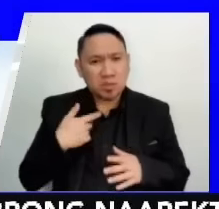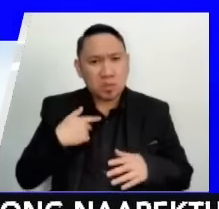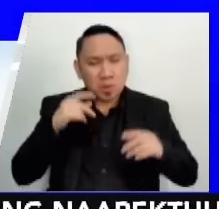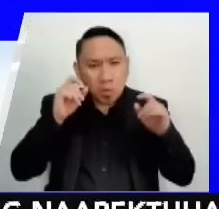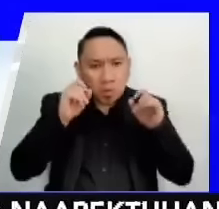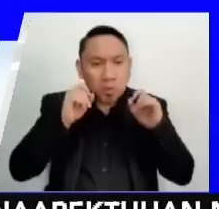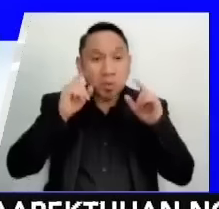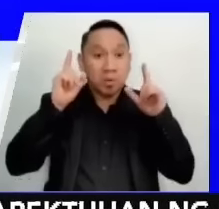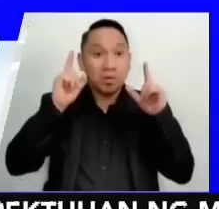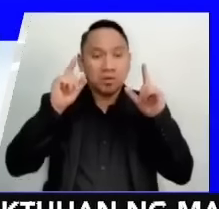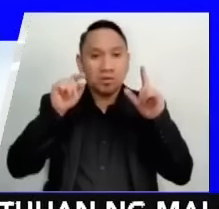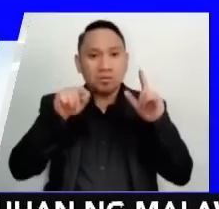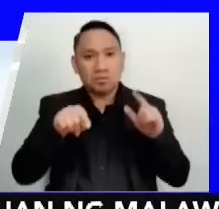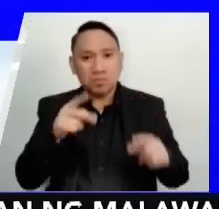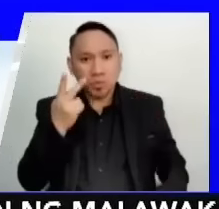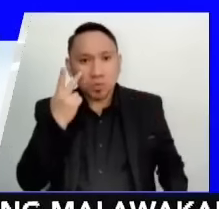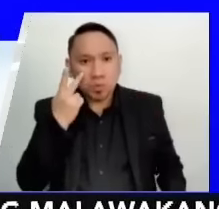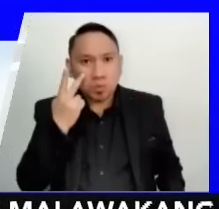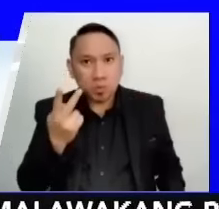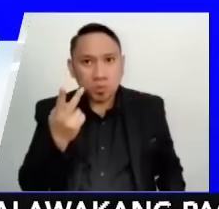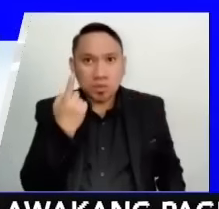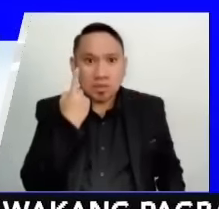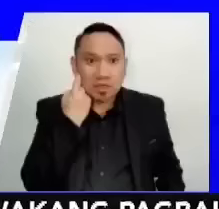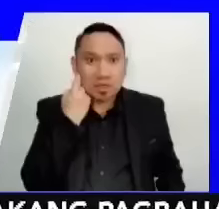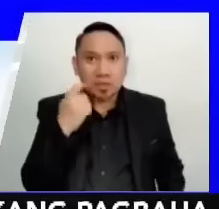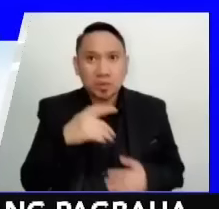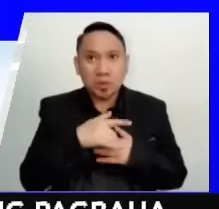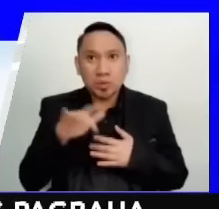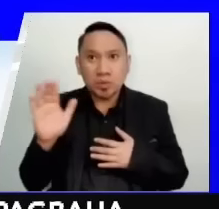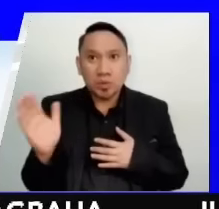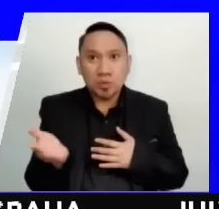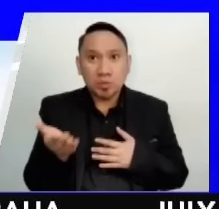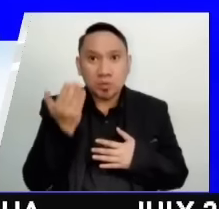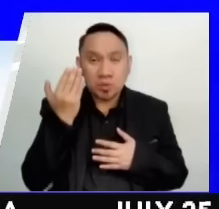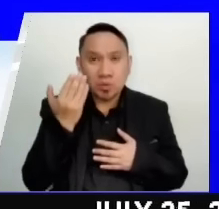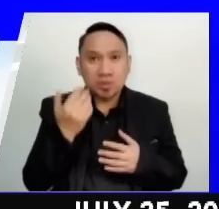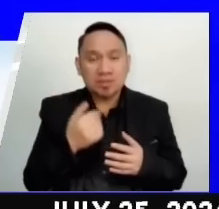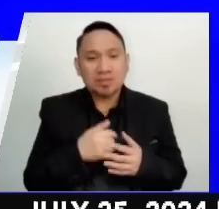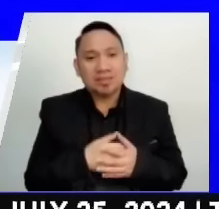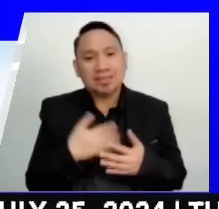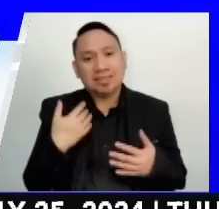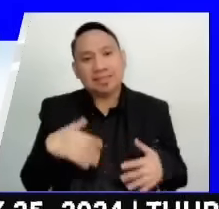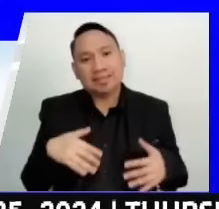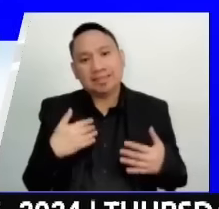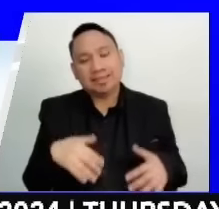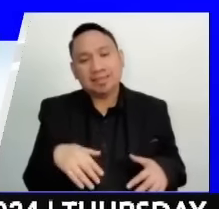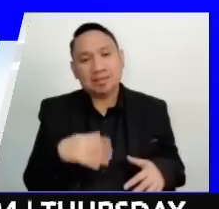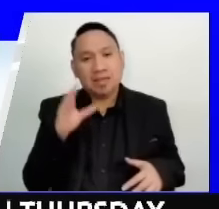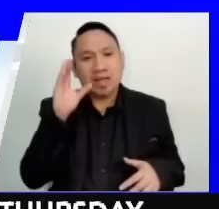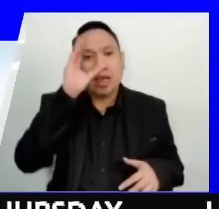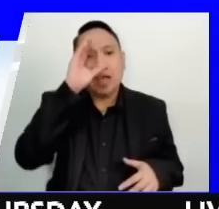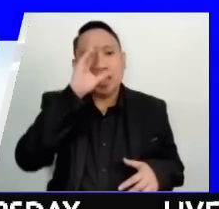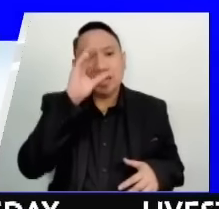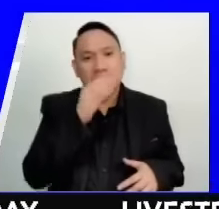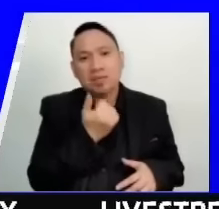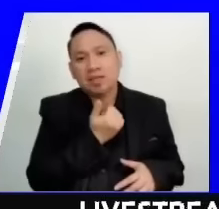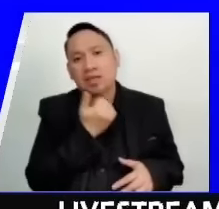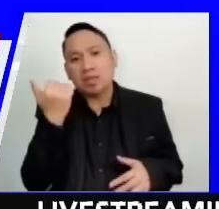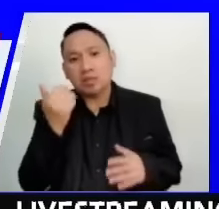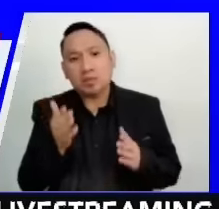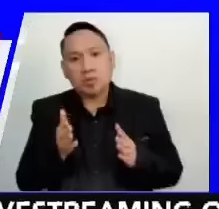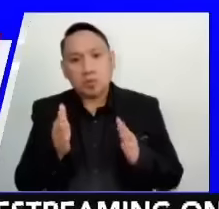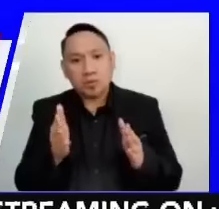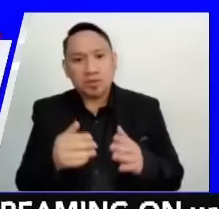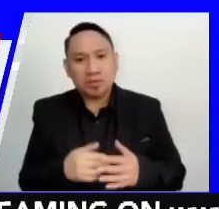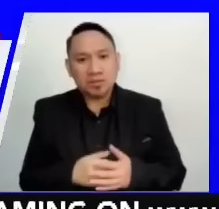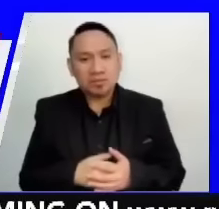ang tumambad sa kanila kaninang madaling araw. Napaikutuloy sila at nagharap ng rutang walang baha. Ang lalim sa ano eh.